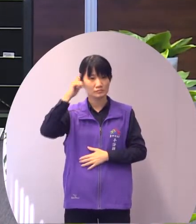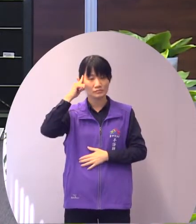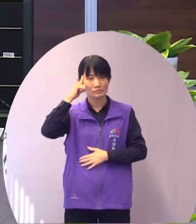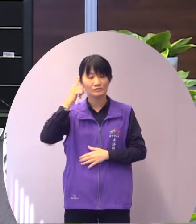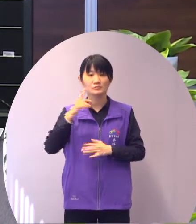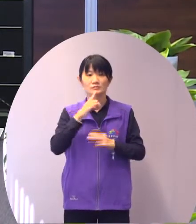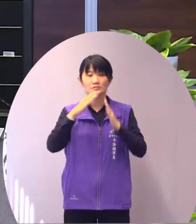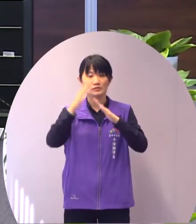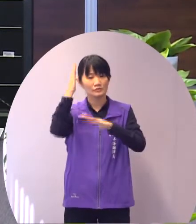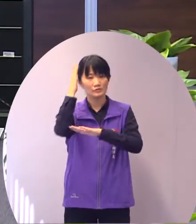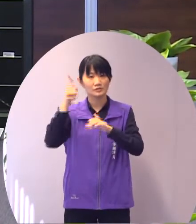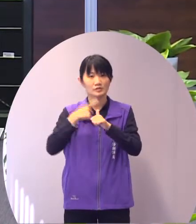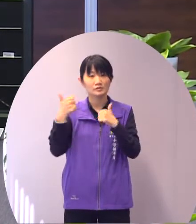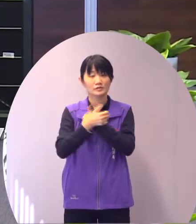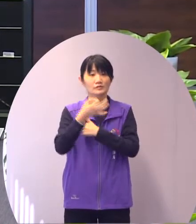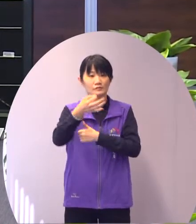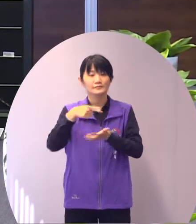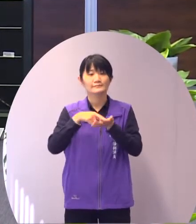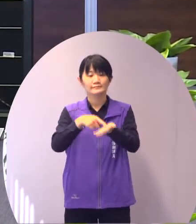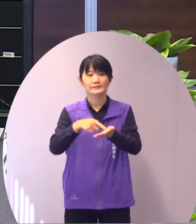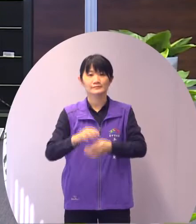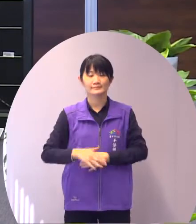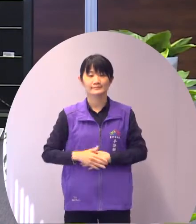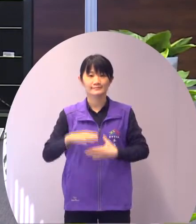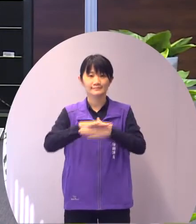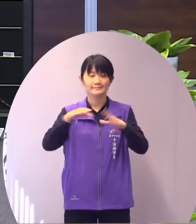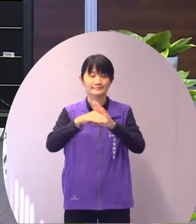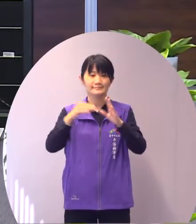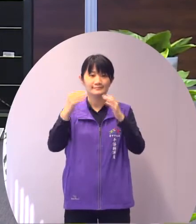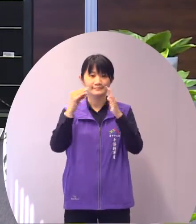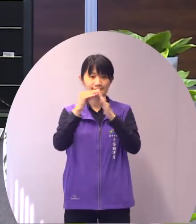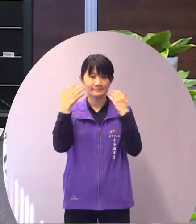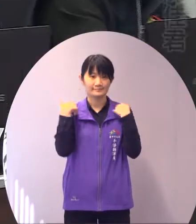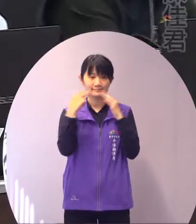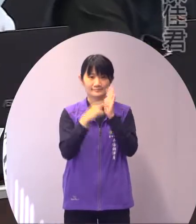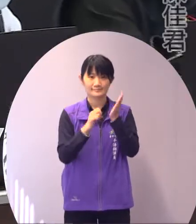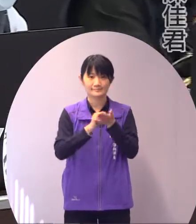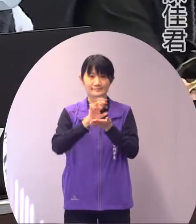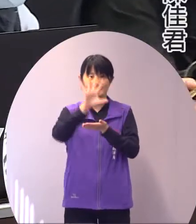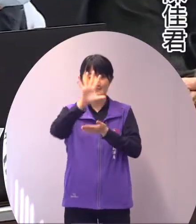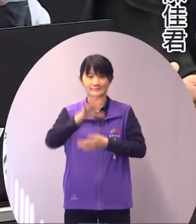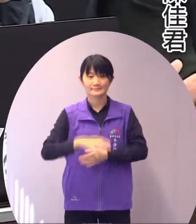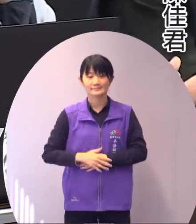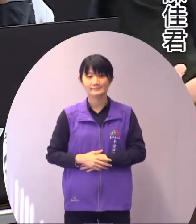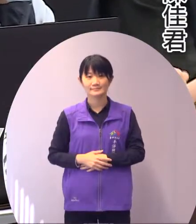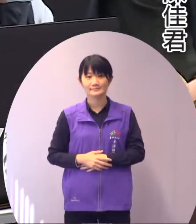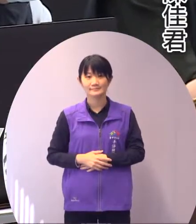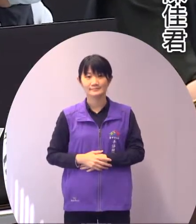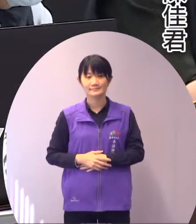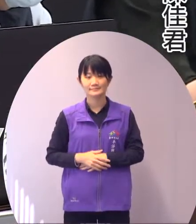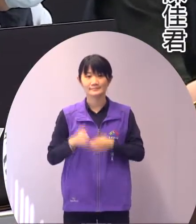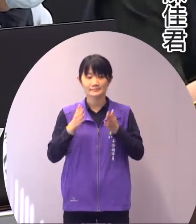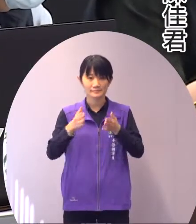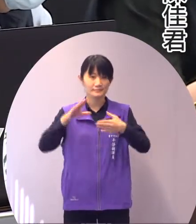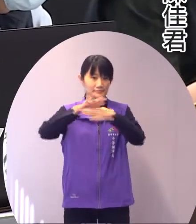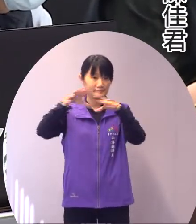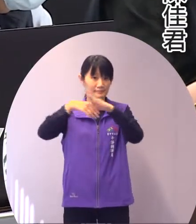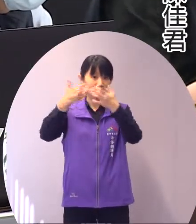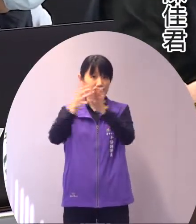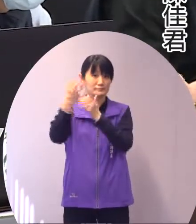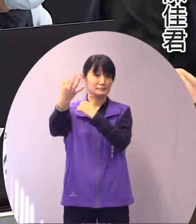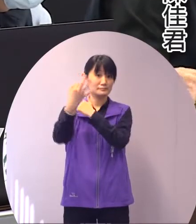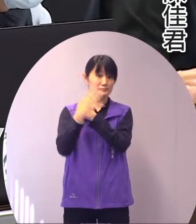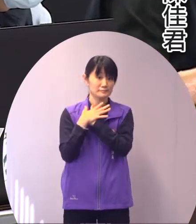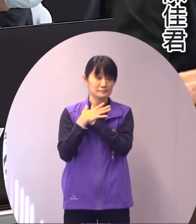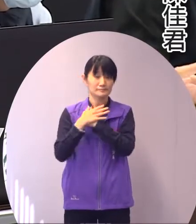请同意办理先行垫付，敬请审议，请文化局说明。 文化局报告。有关于文化部补助本